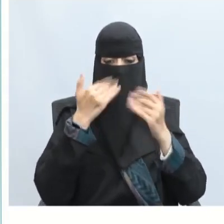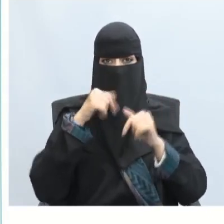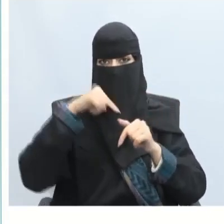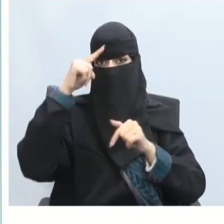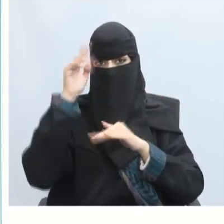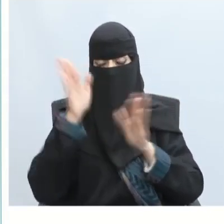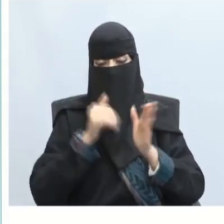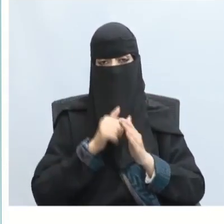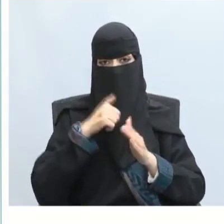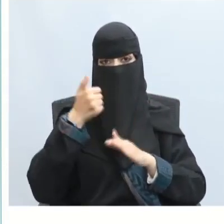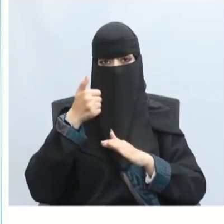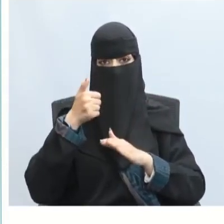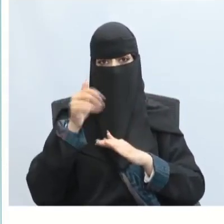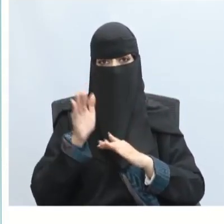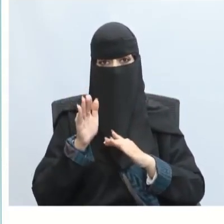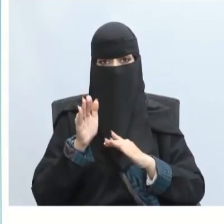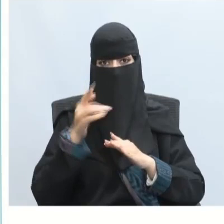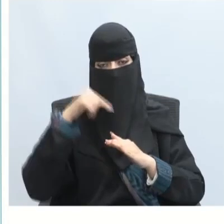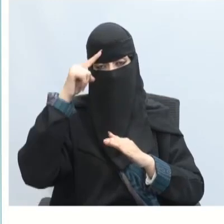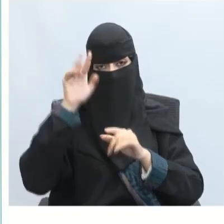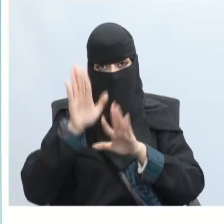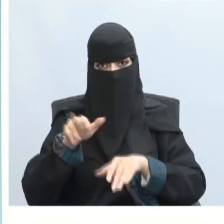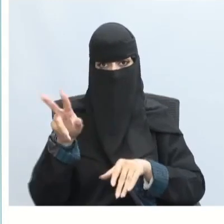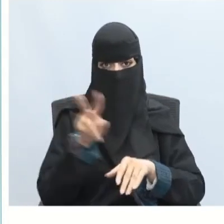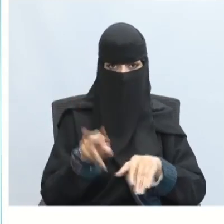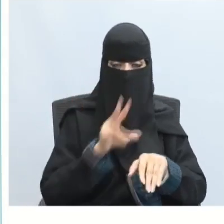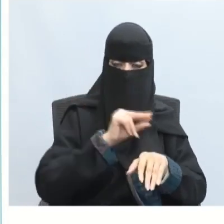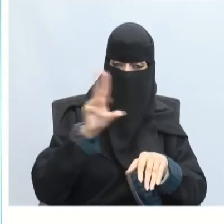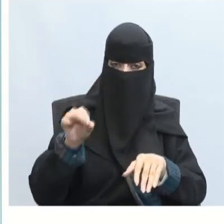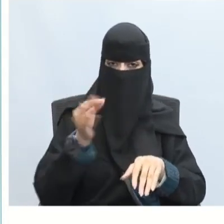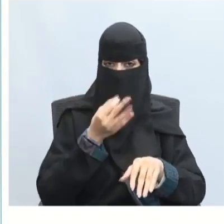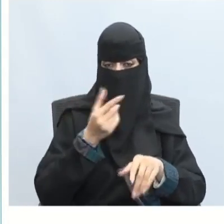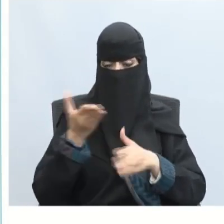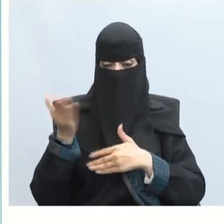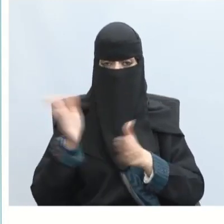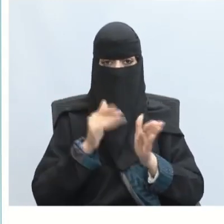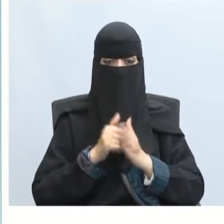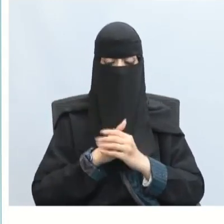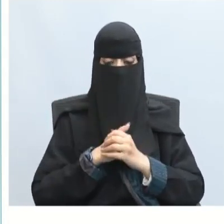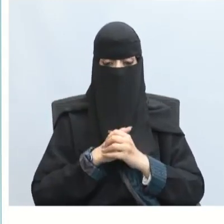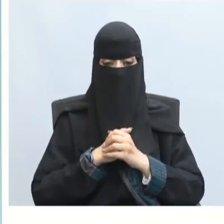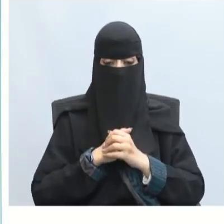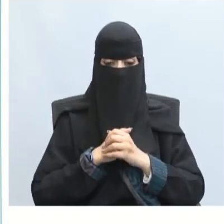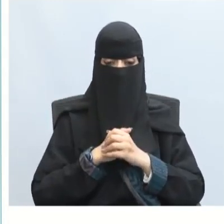الانظمه اساس الدول وكذلك موضوعات عامه وتنظيم الاجهزه